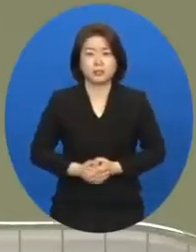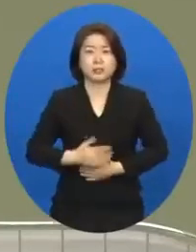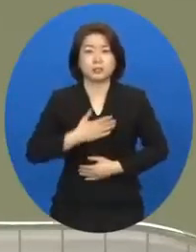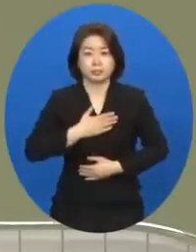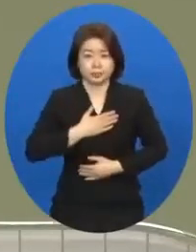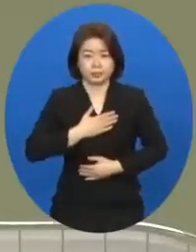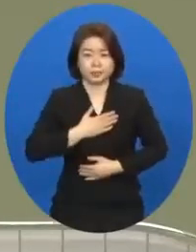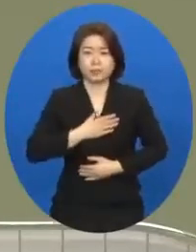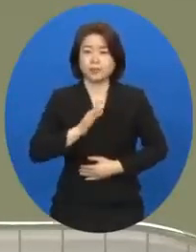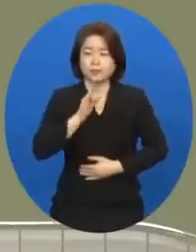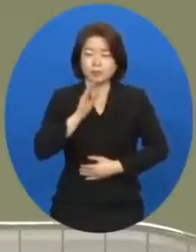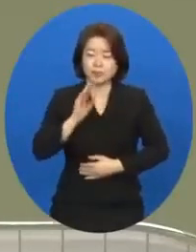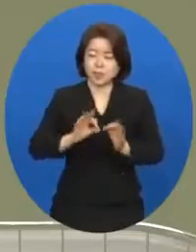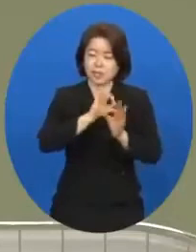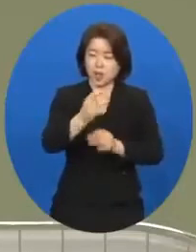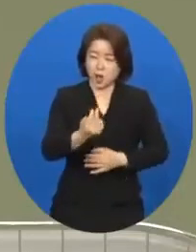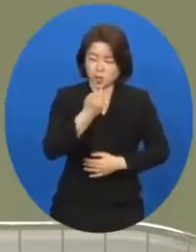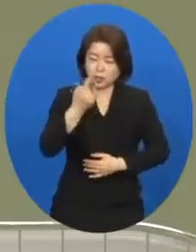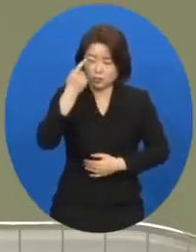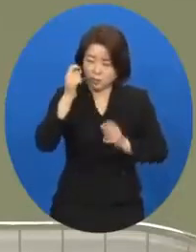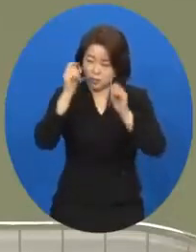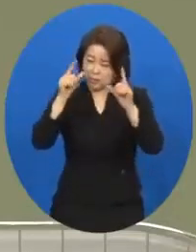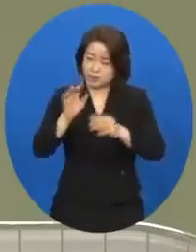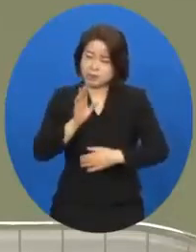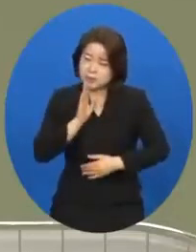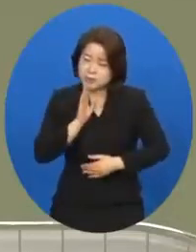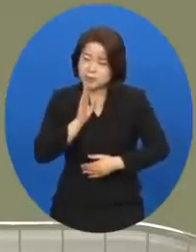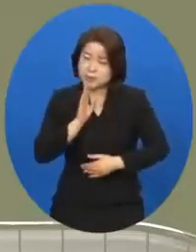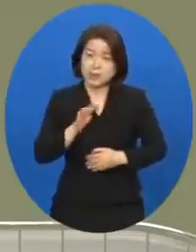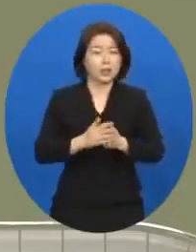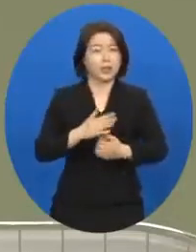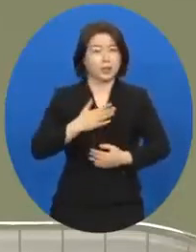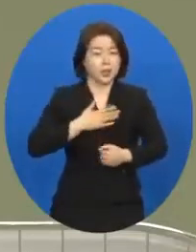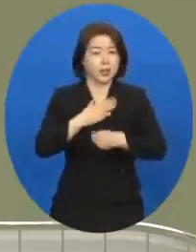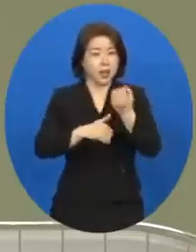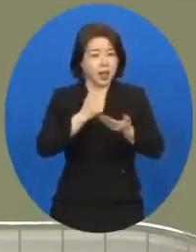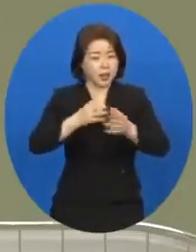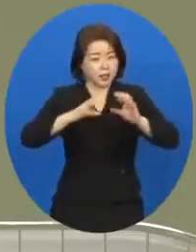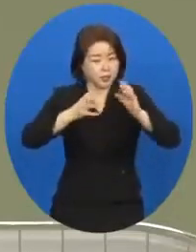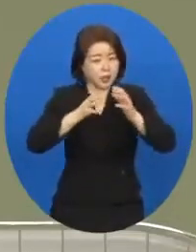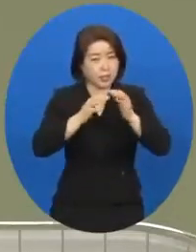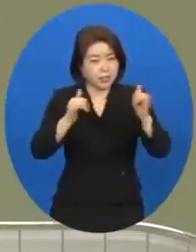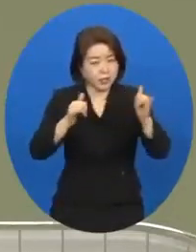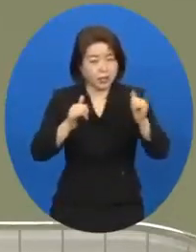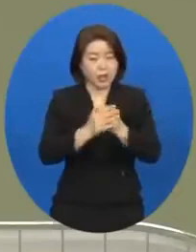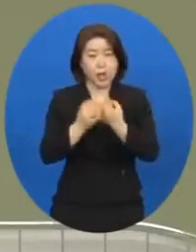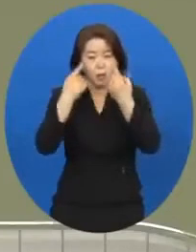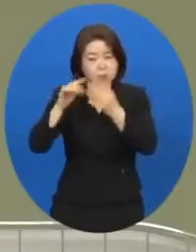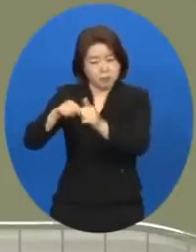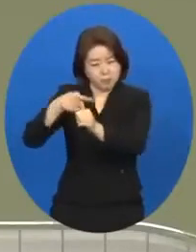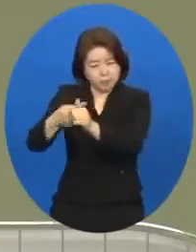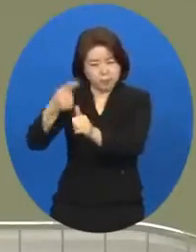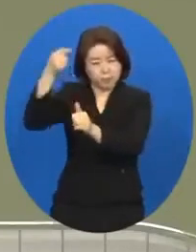내게는 정말 영생의 눈이 뜨인 건가? 나는 하나님의 나라 백성이라는 분명한 소속감이